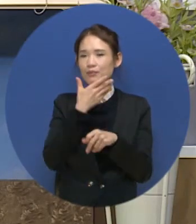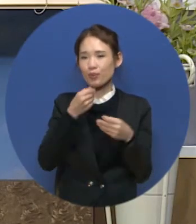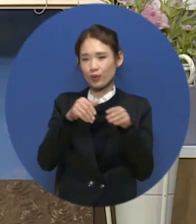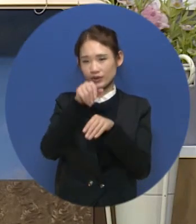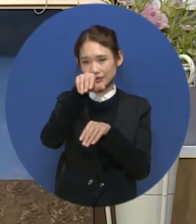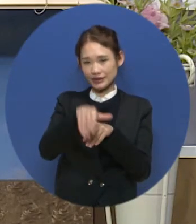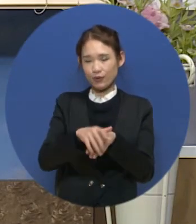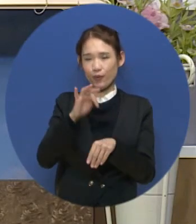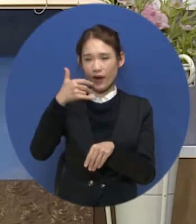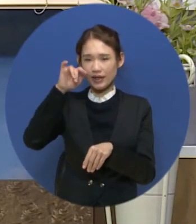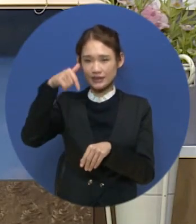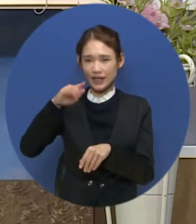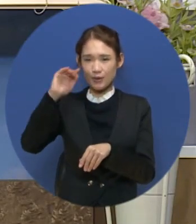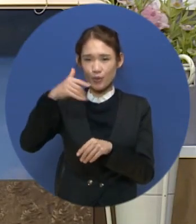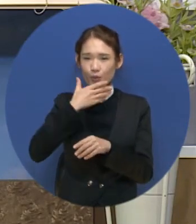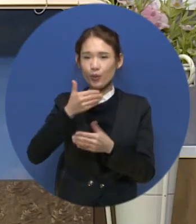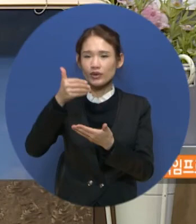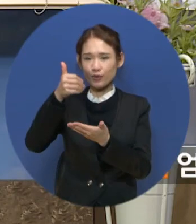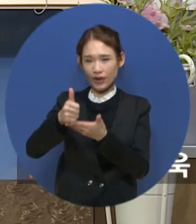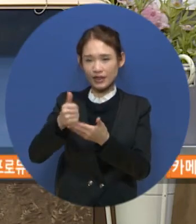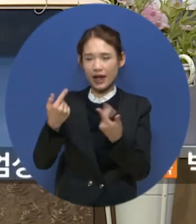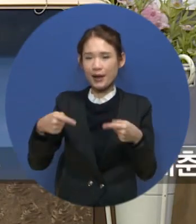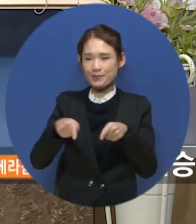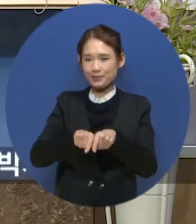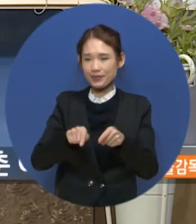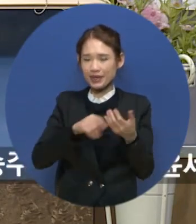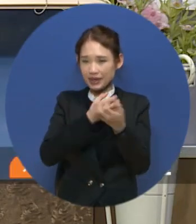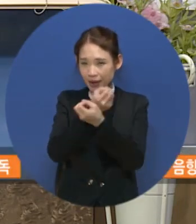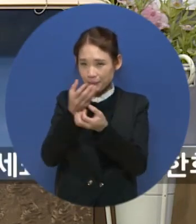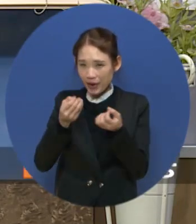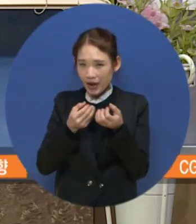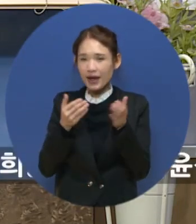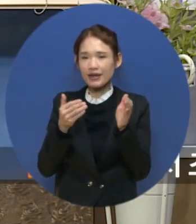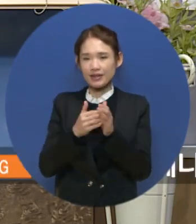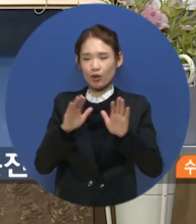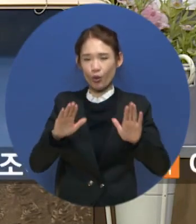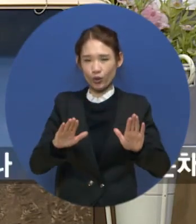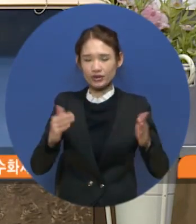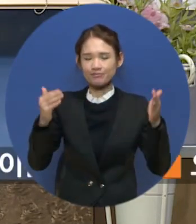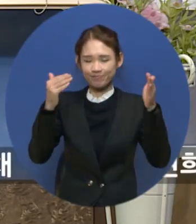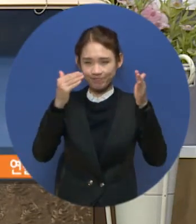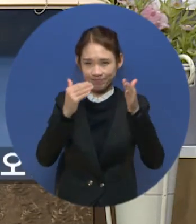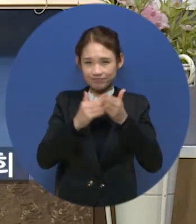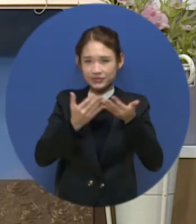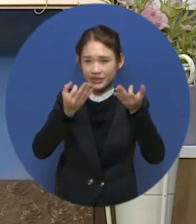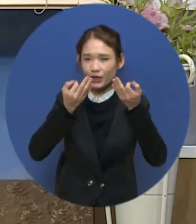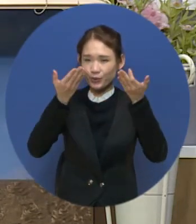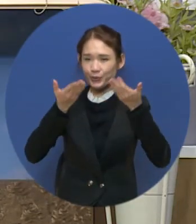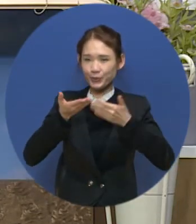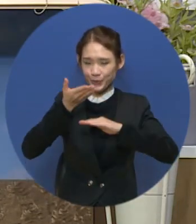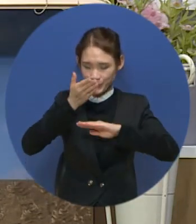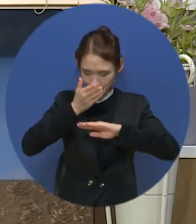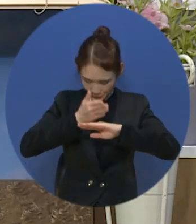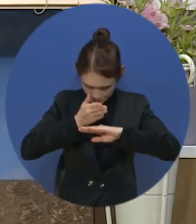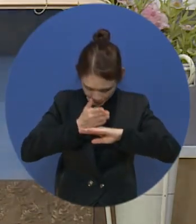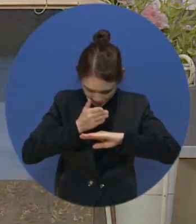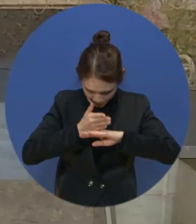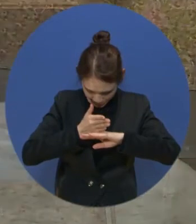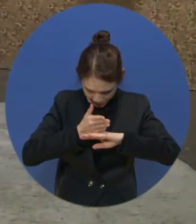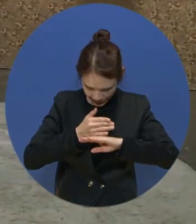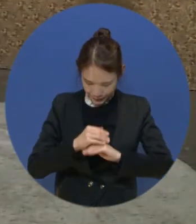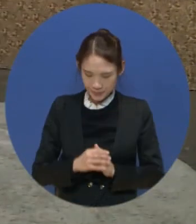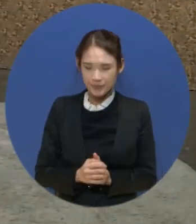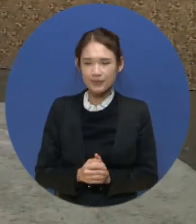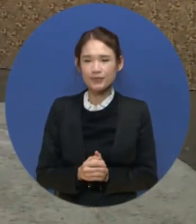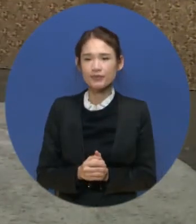시립서울장애인종합복지관 곽재복 관장님과 함께 했습니다. 행복나눔지킴이 오늘은 여기까지입니다. 시청해주신 여러분 고맙습니다.